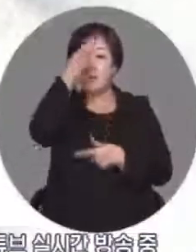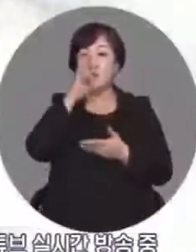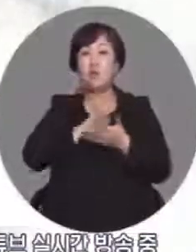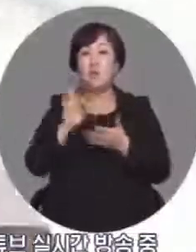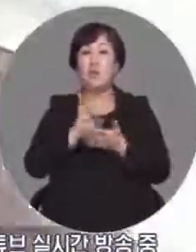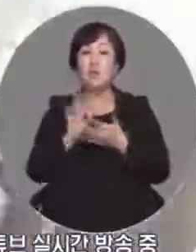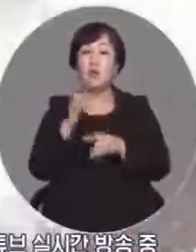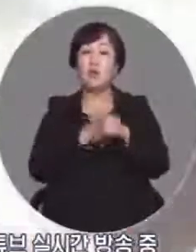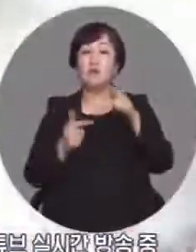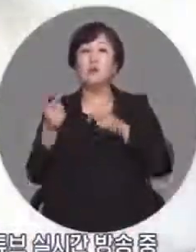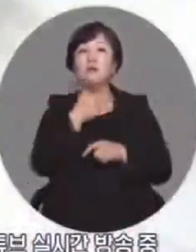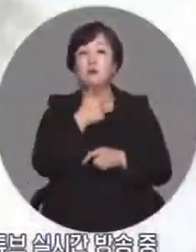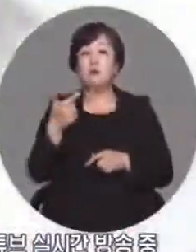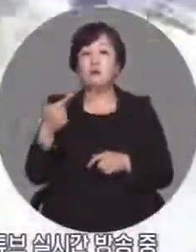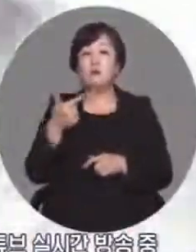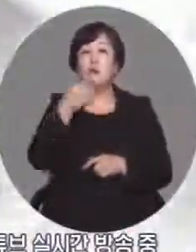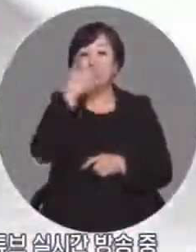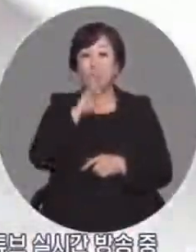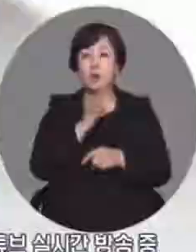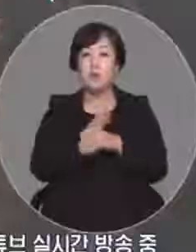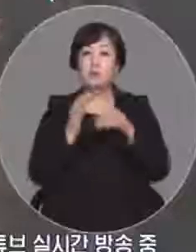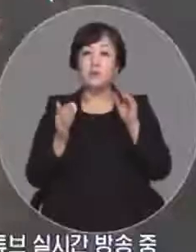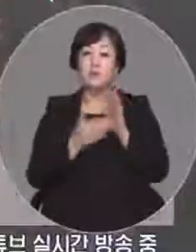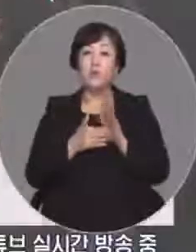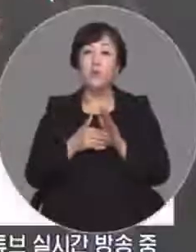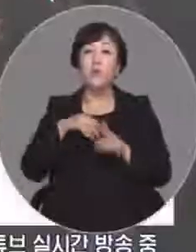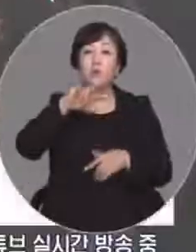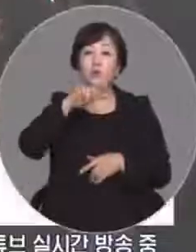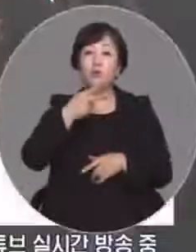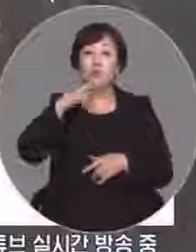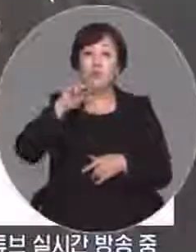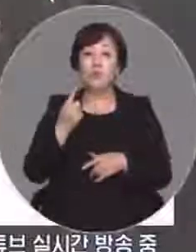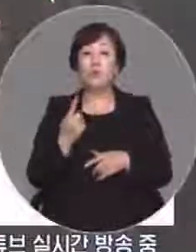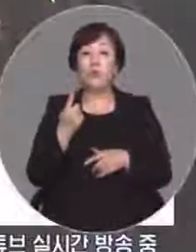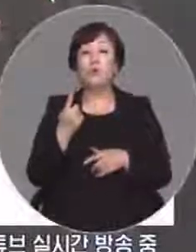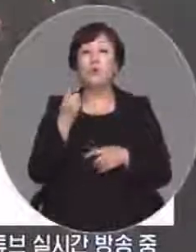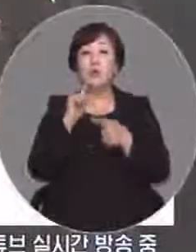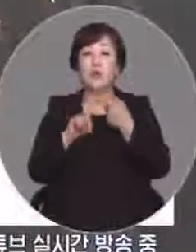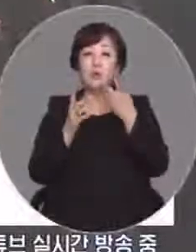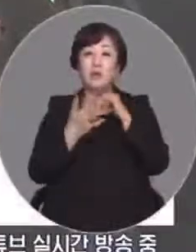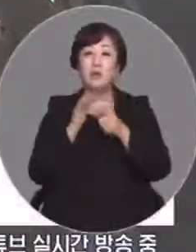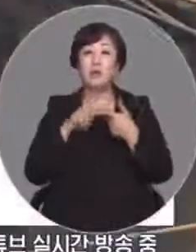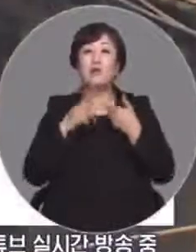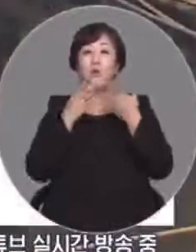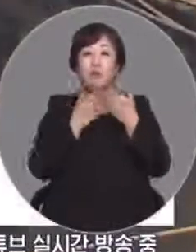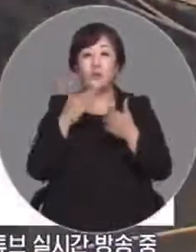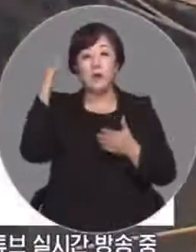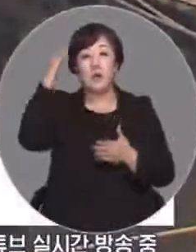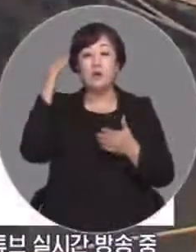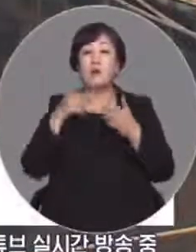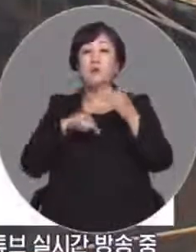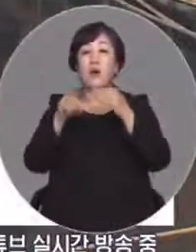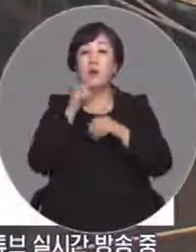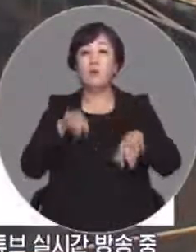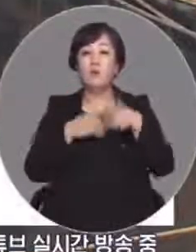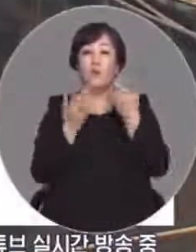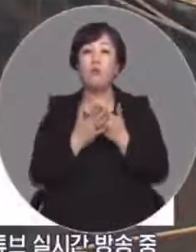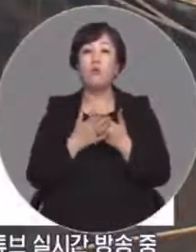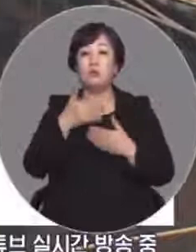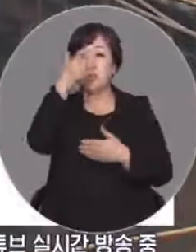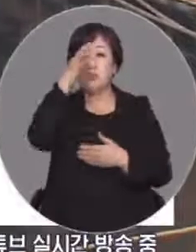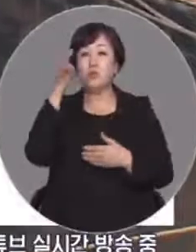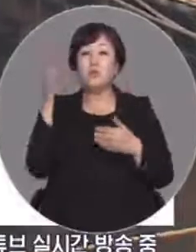엄청난 선점 효과가 기대됩니다. 수소 운반선과 수소 연료 추진선의 국내외 기술 표준을